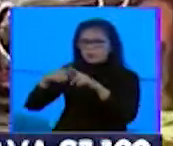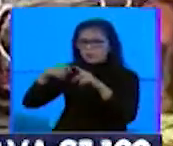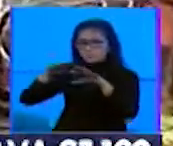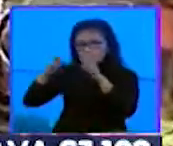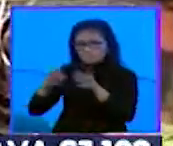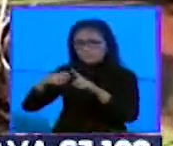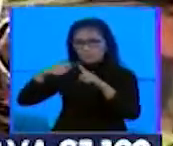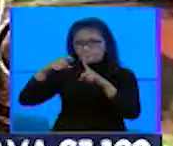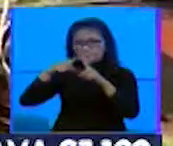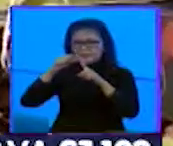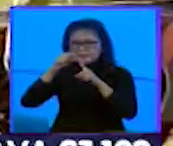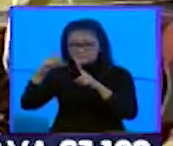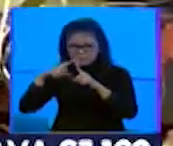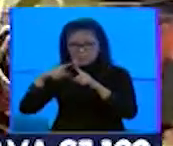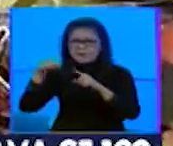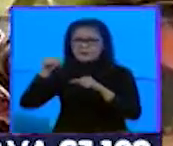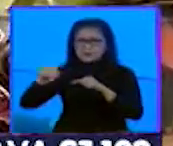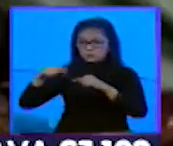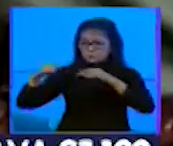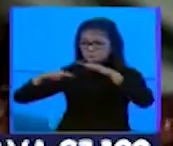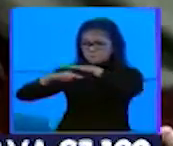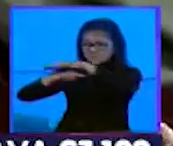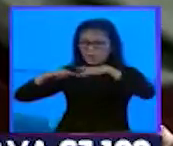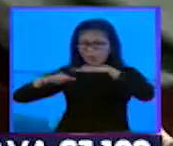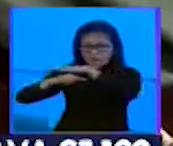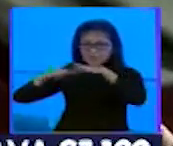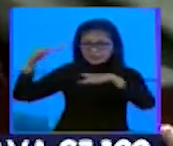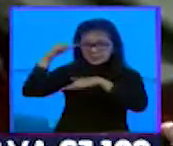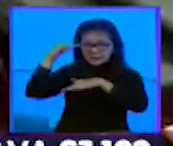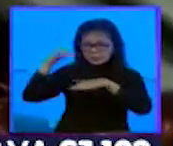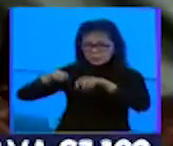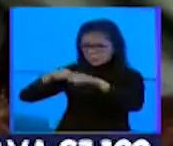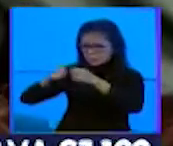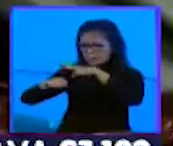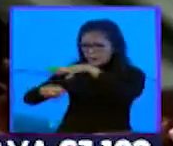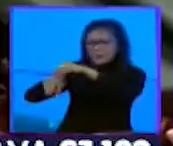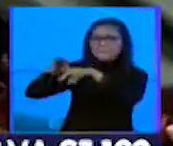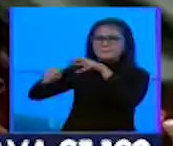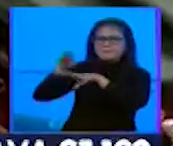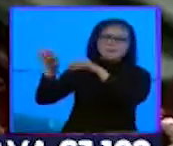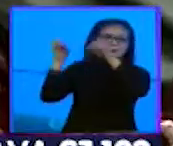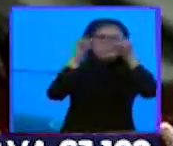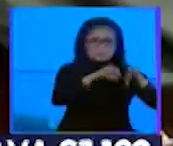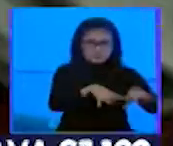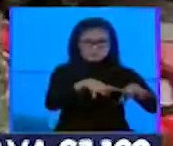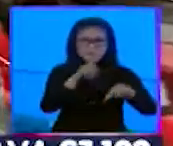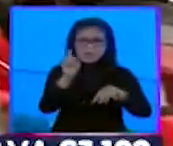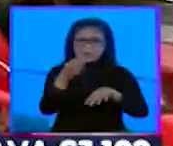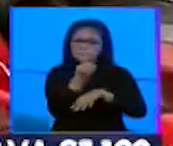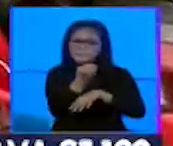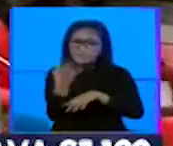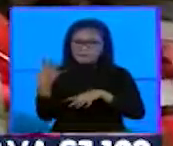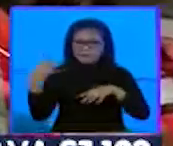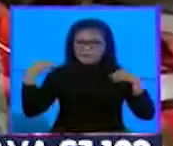beberapa puing-puing serpihan pesawat Sriwijaya Air. Selain itu juga ada beberapa ataupun sejumlah pakaian